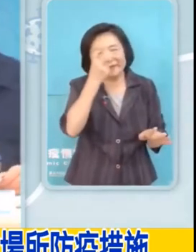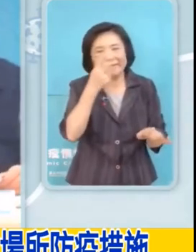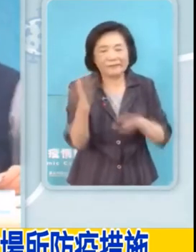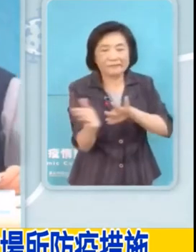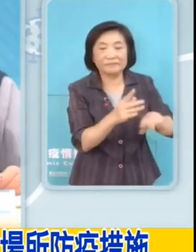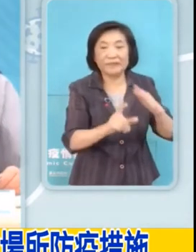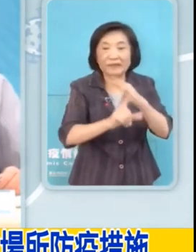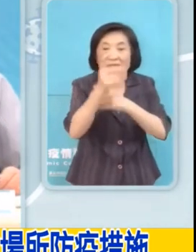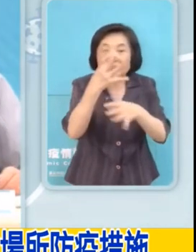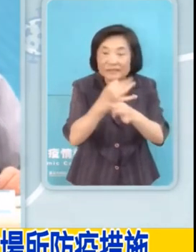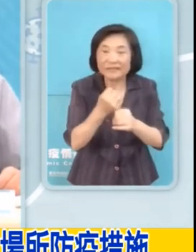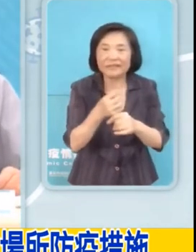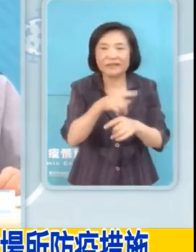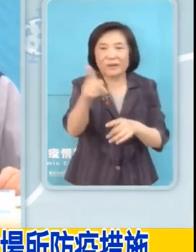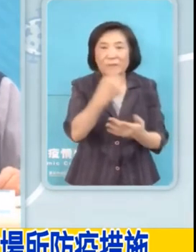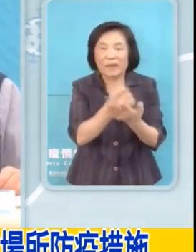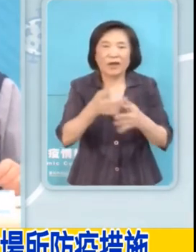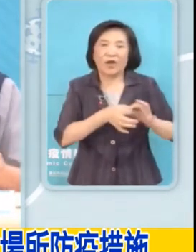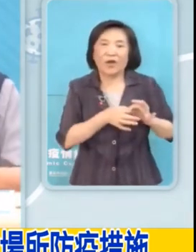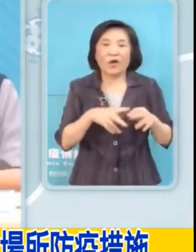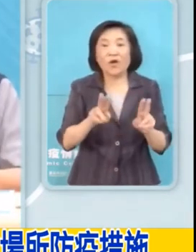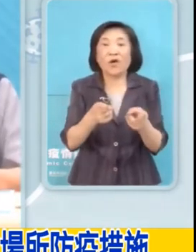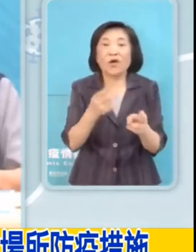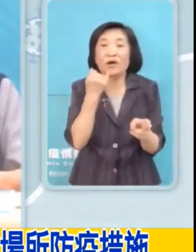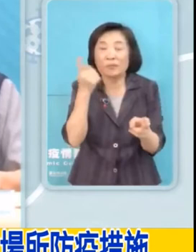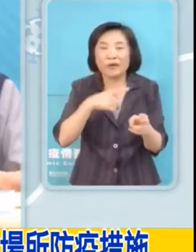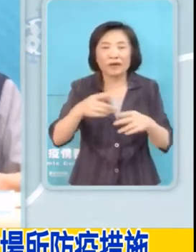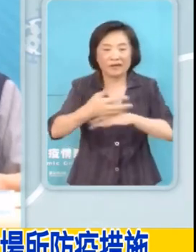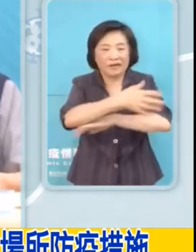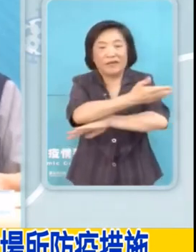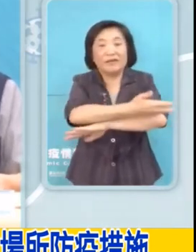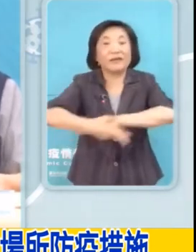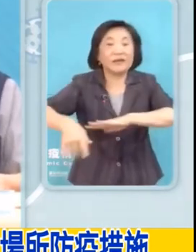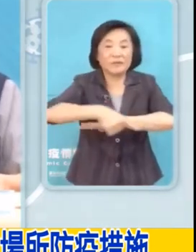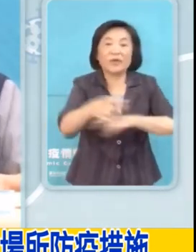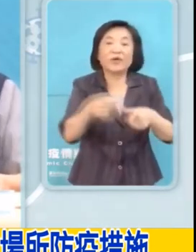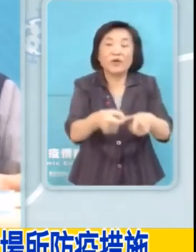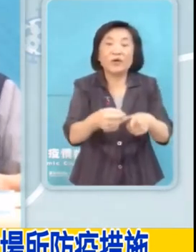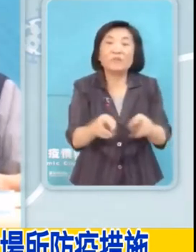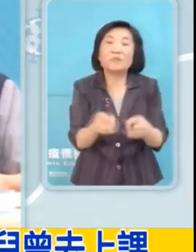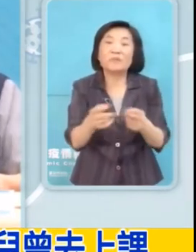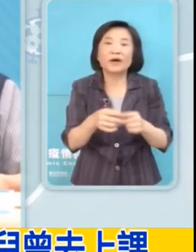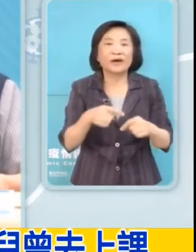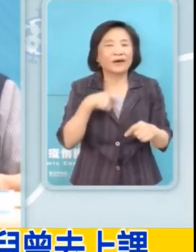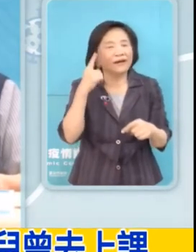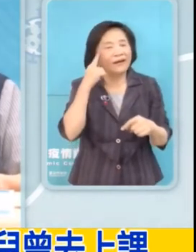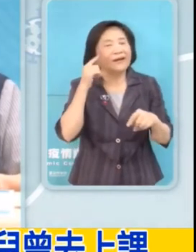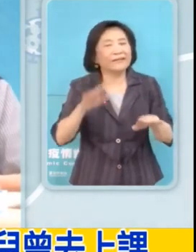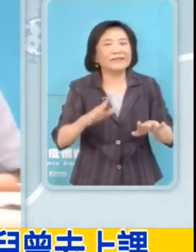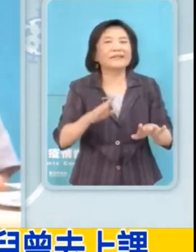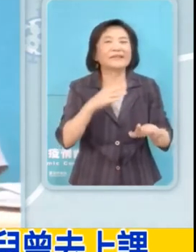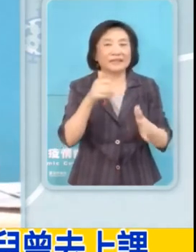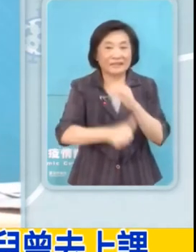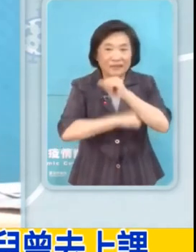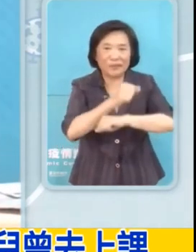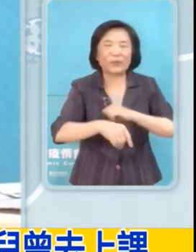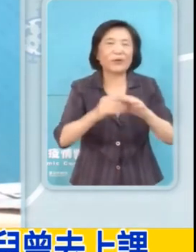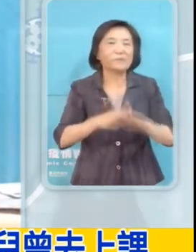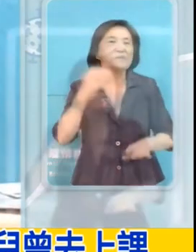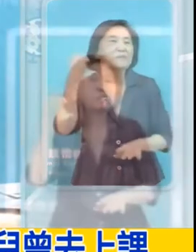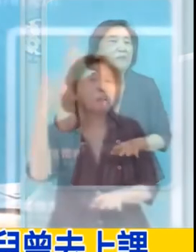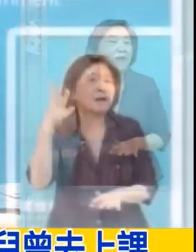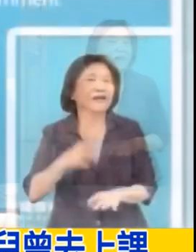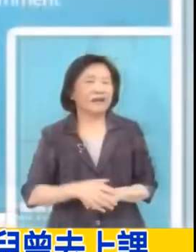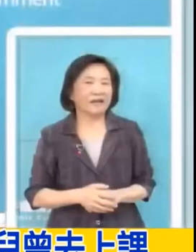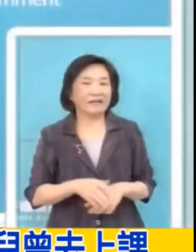节能不能烤肉的，要不要开放什么和平公园，我跟大家讲哦，新常态，你知道？你现在叫我预测